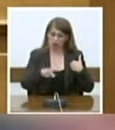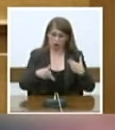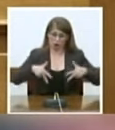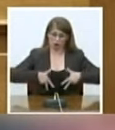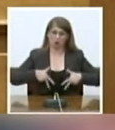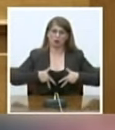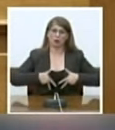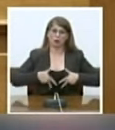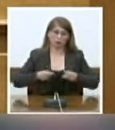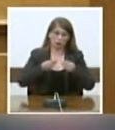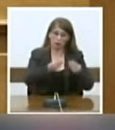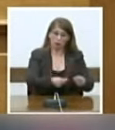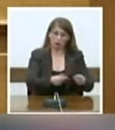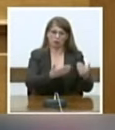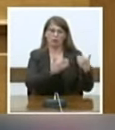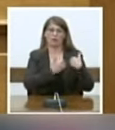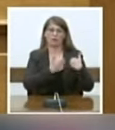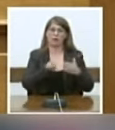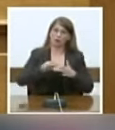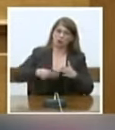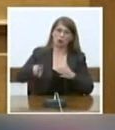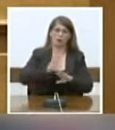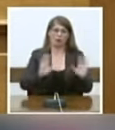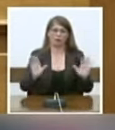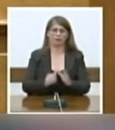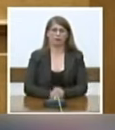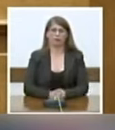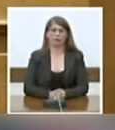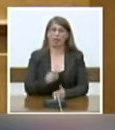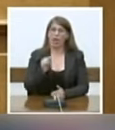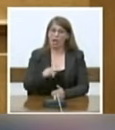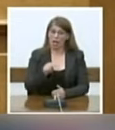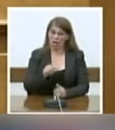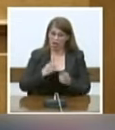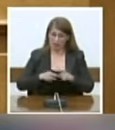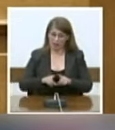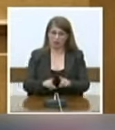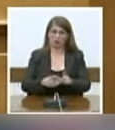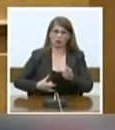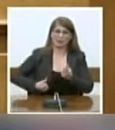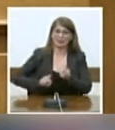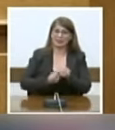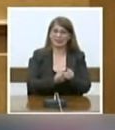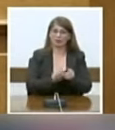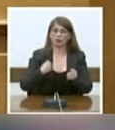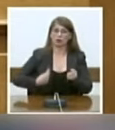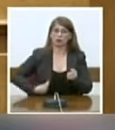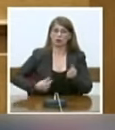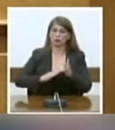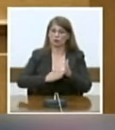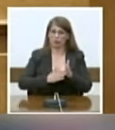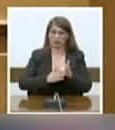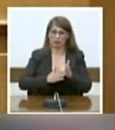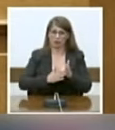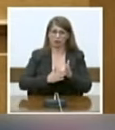τους αναθέτουμε και περισσότερες αρμοδιότητες. Ταυτόχρονα όμως στηρίζουμε και τους δημόσιους υπαλλήλους